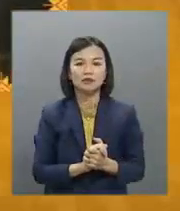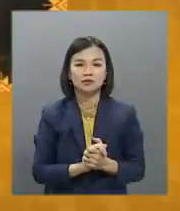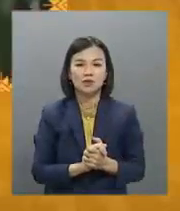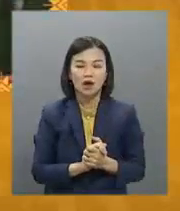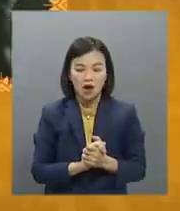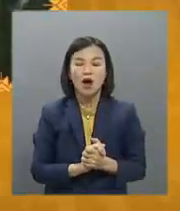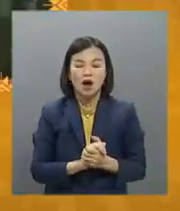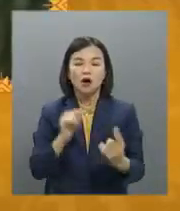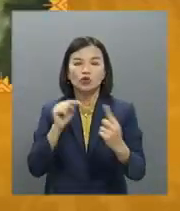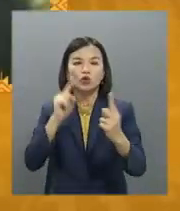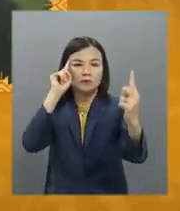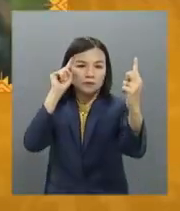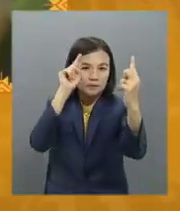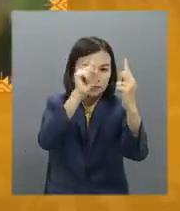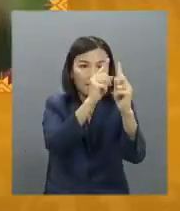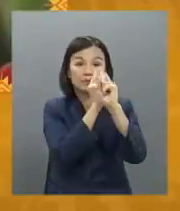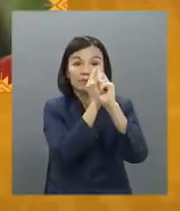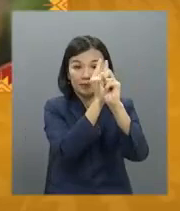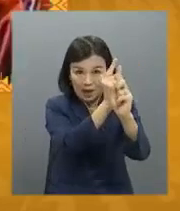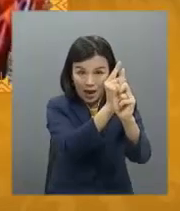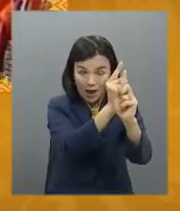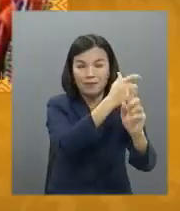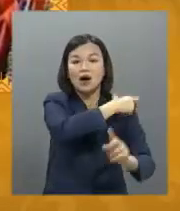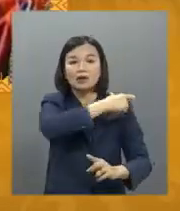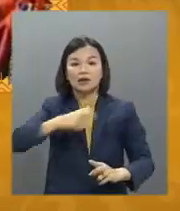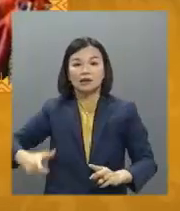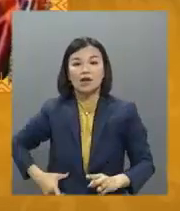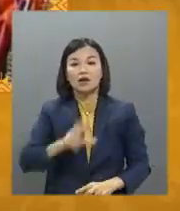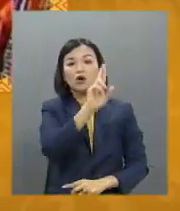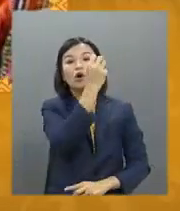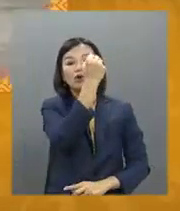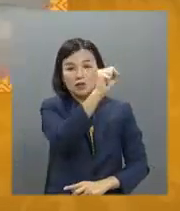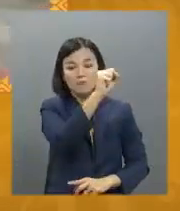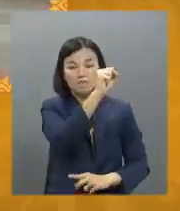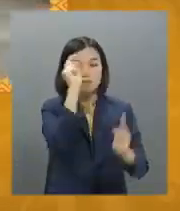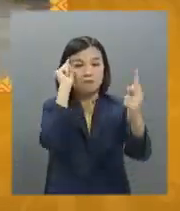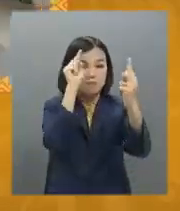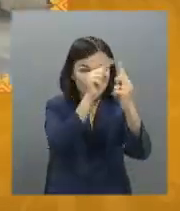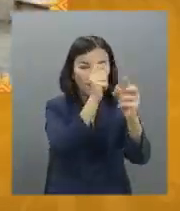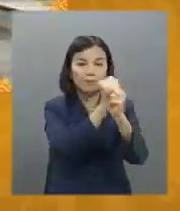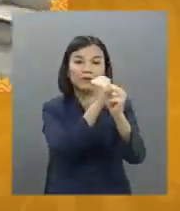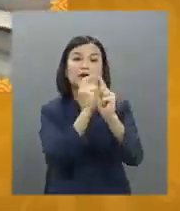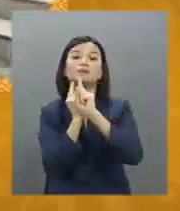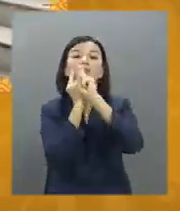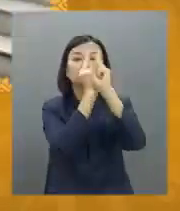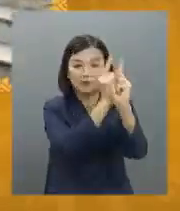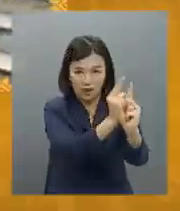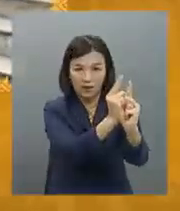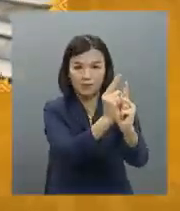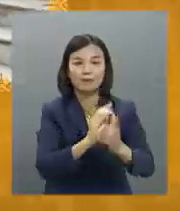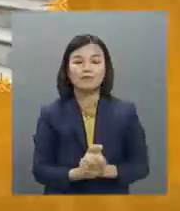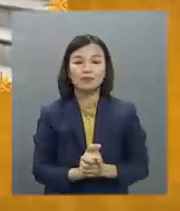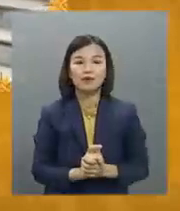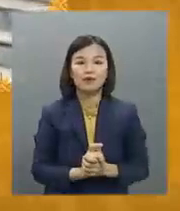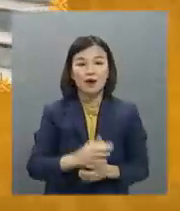ศชาตินับเป็นการสืบสานพระราชปณิธานของพระบาทสมเด็จพระบรมชนกาธิเบศรมหาภูมิพลอดุลยเดชม